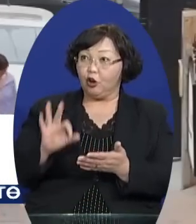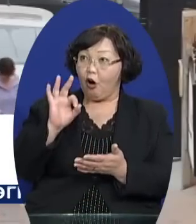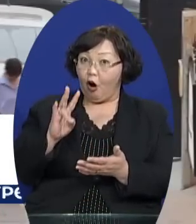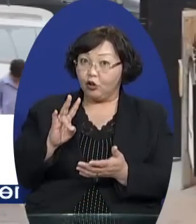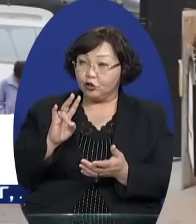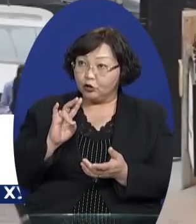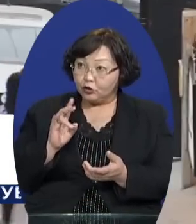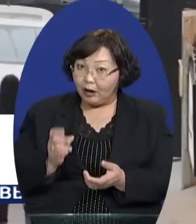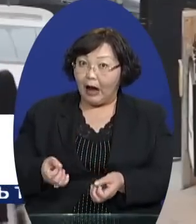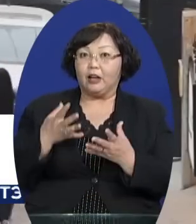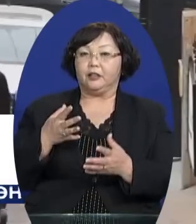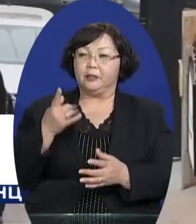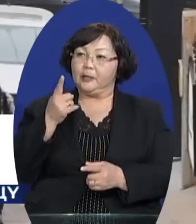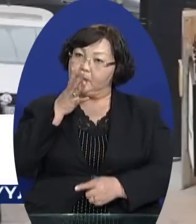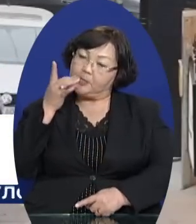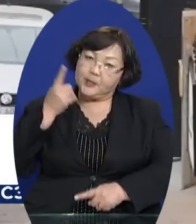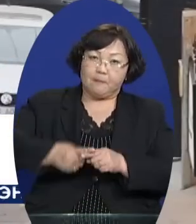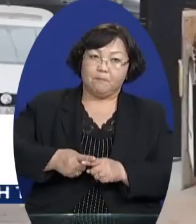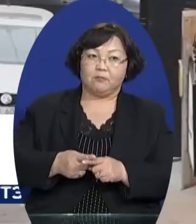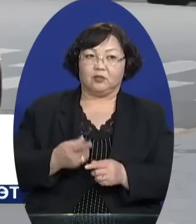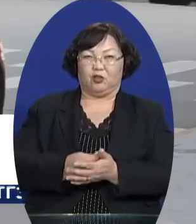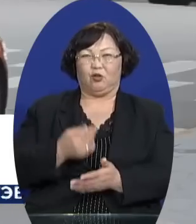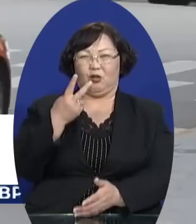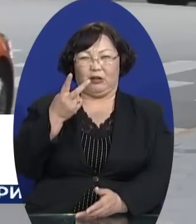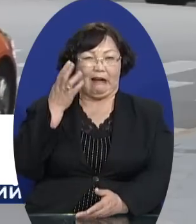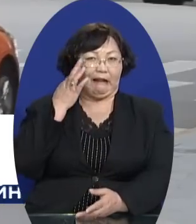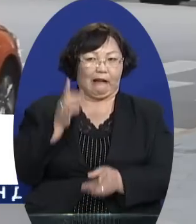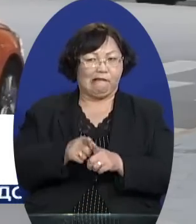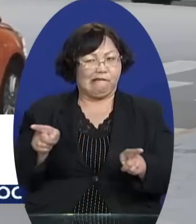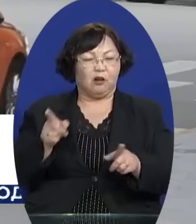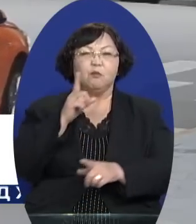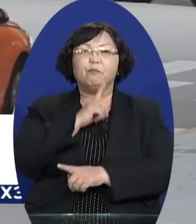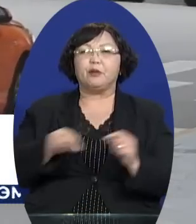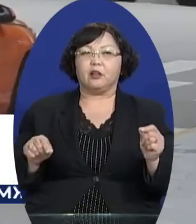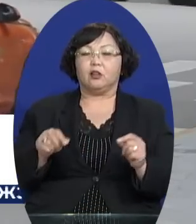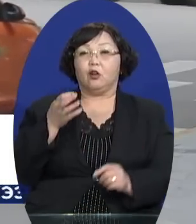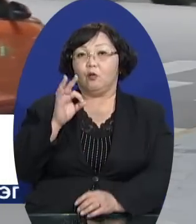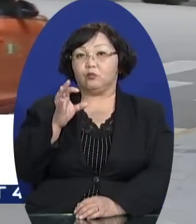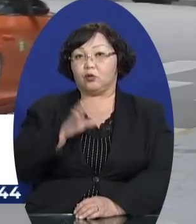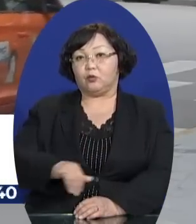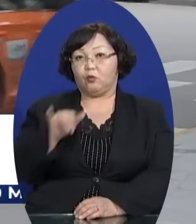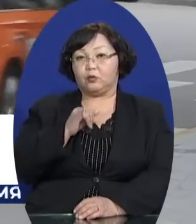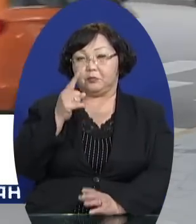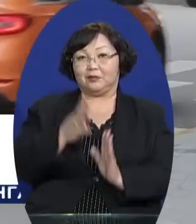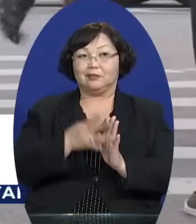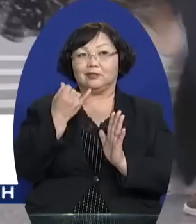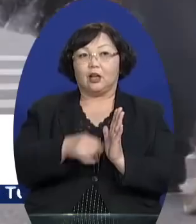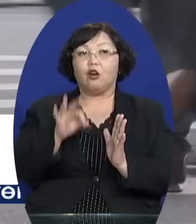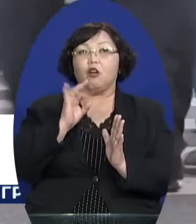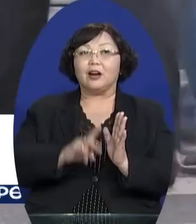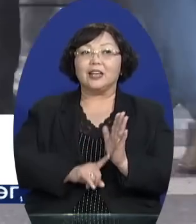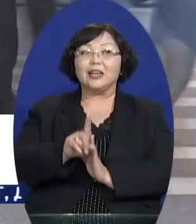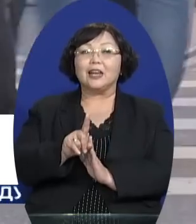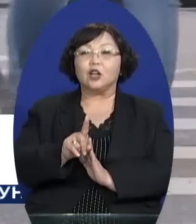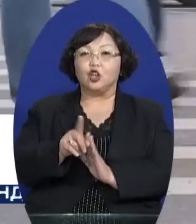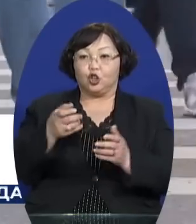нэмсэнд тооцдог хоёр янзын уламжлалт тооллыг одооноос хэрэглэхгүй болж байна. Өмнө Солонгос улс 1960-ад оны ихэнх үеэс хүний насыг